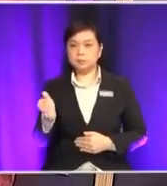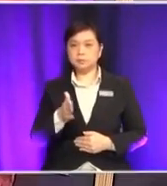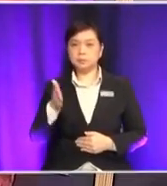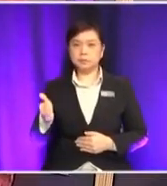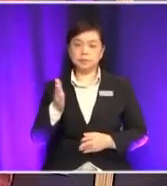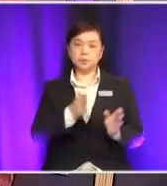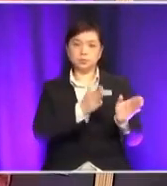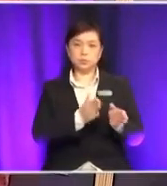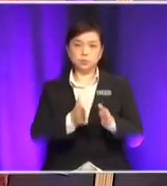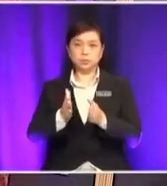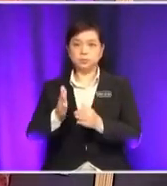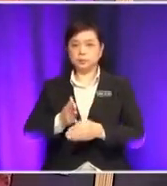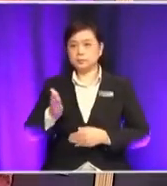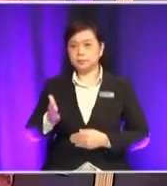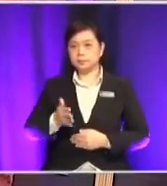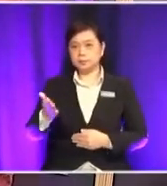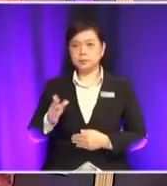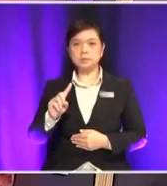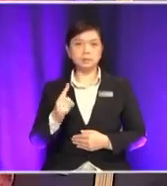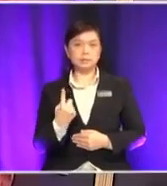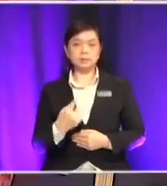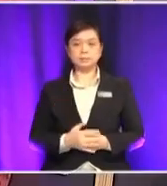di khatulistiwa